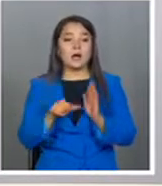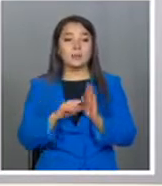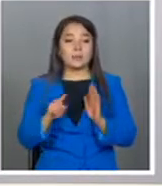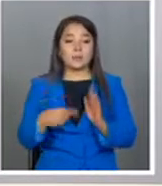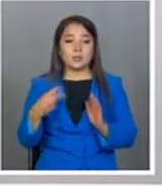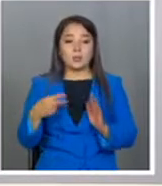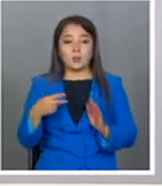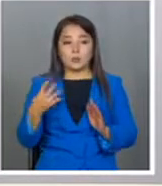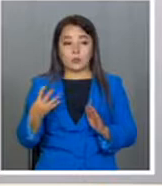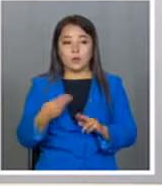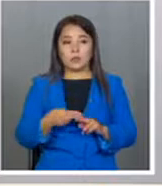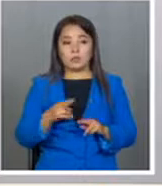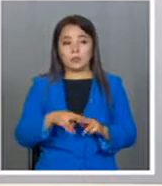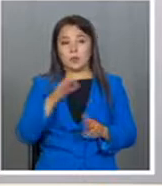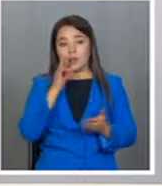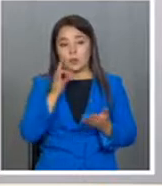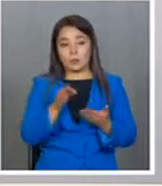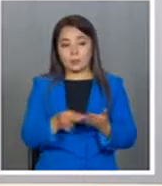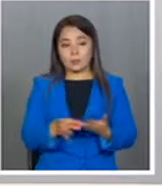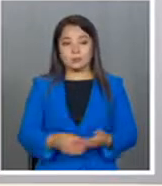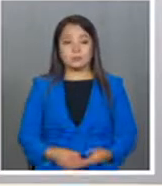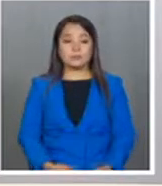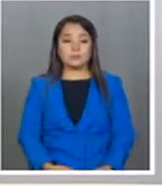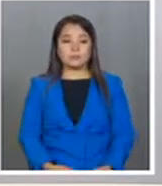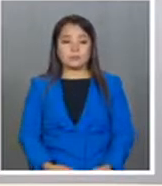46.24. Яғни боялған бөліктің ауданы